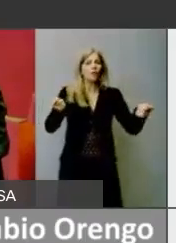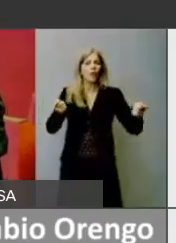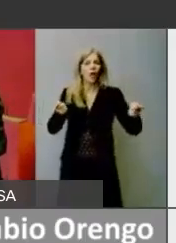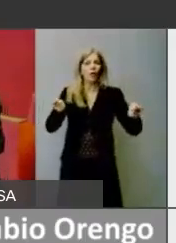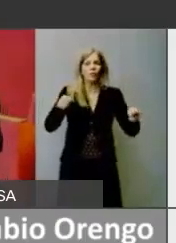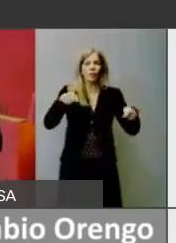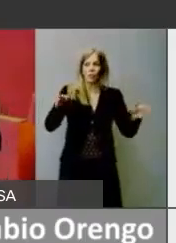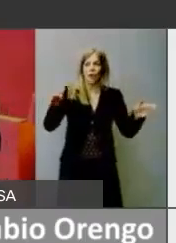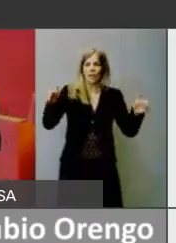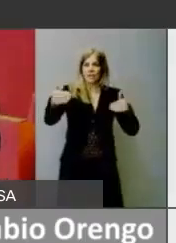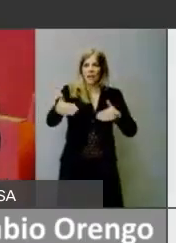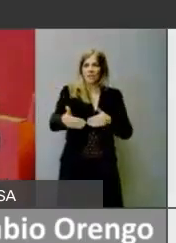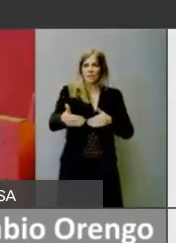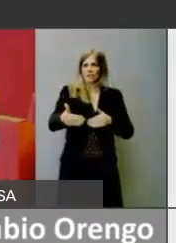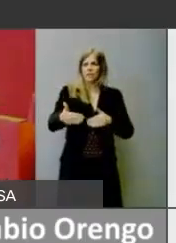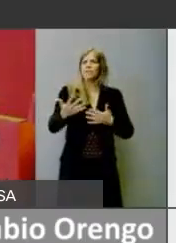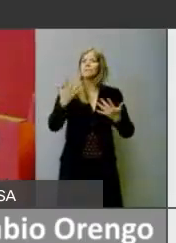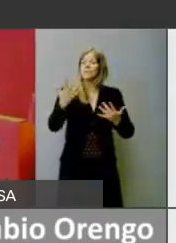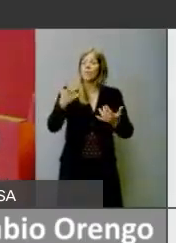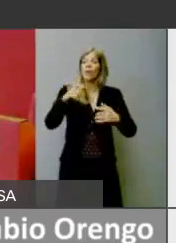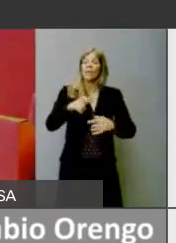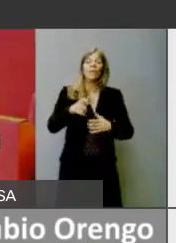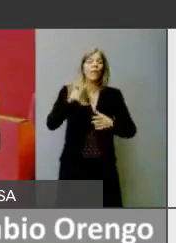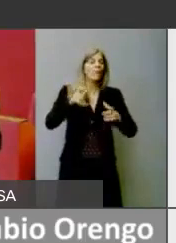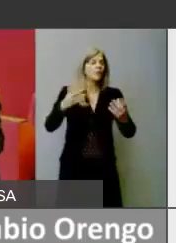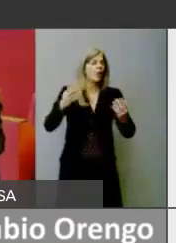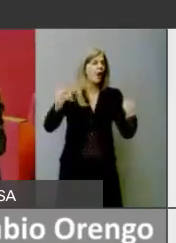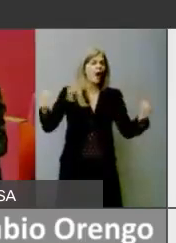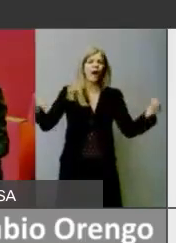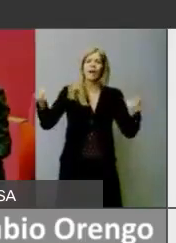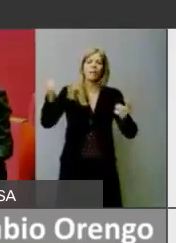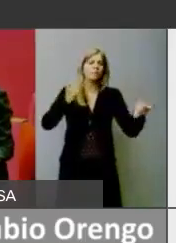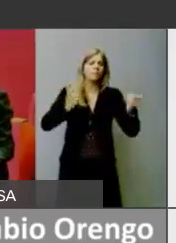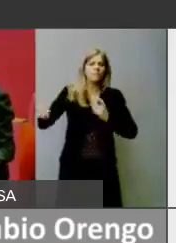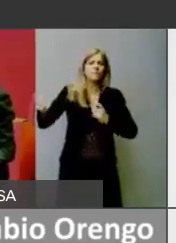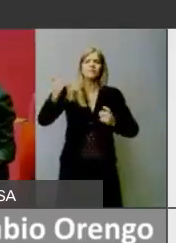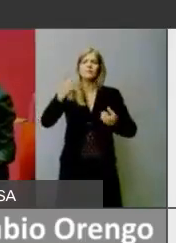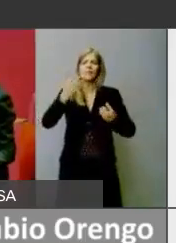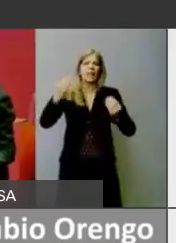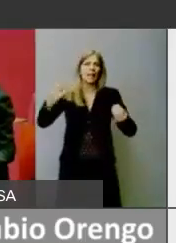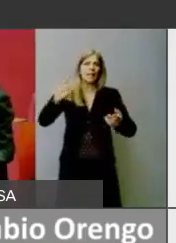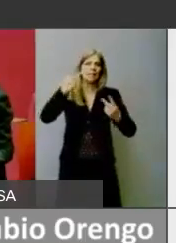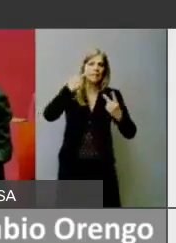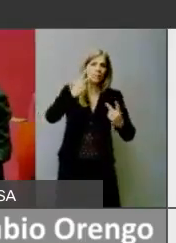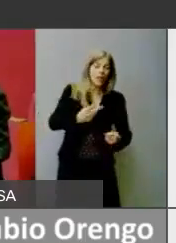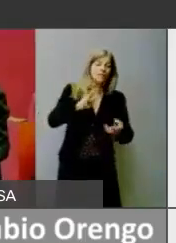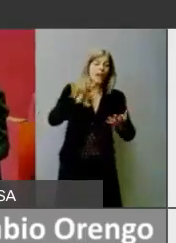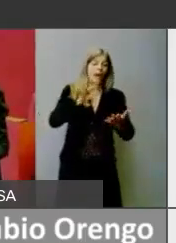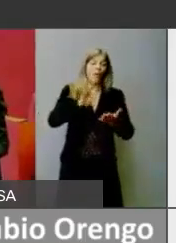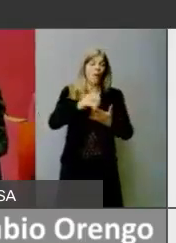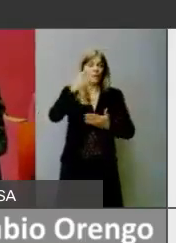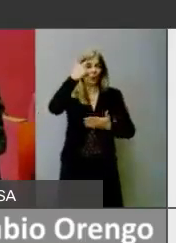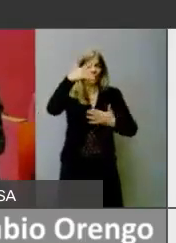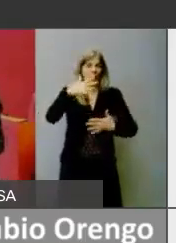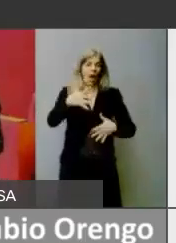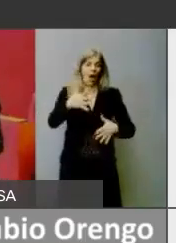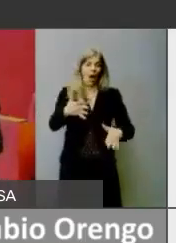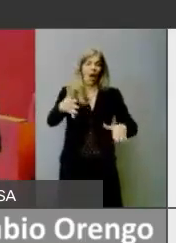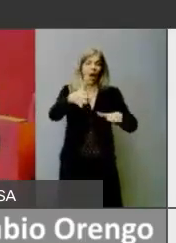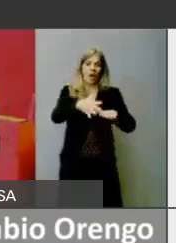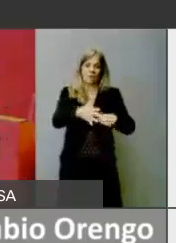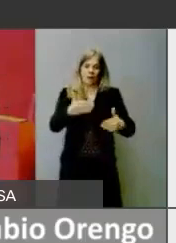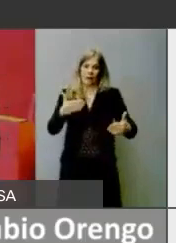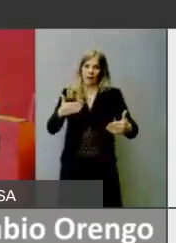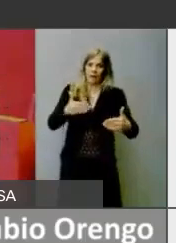questa donna ha ricevuto nel momento in cui è diventata lei stessa terminale di tutta una serie di persone